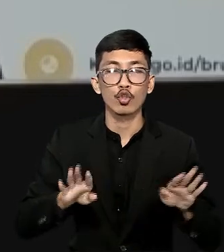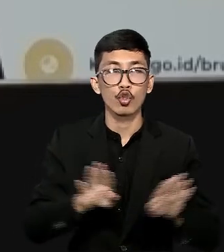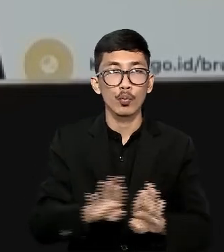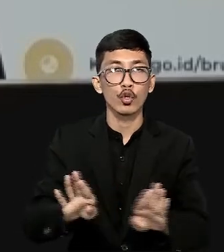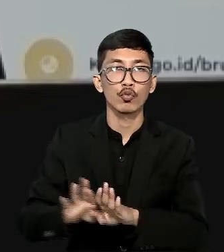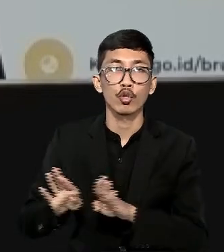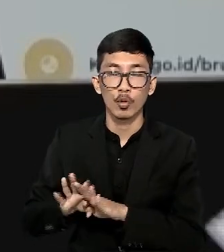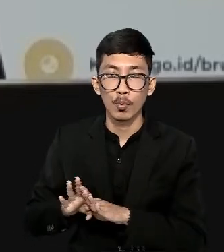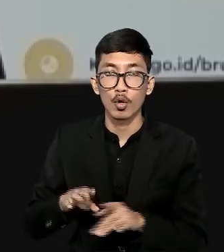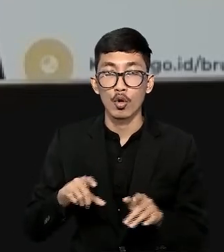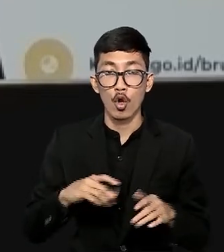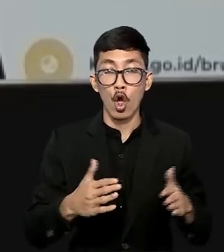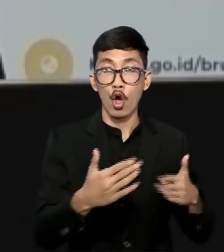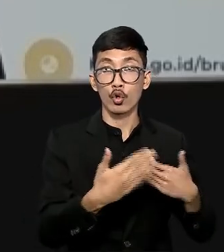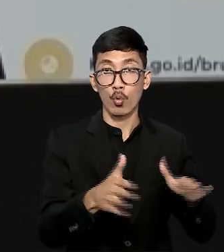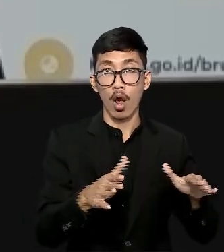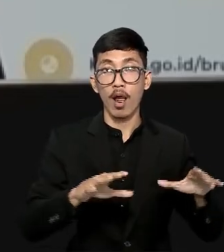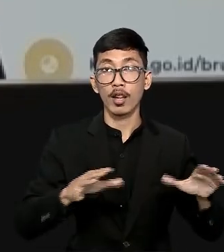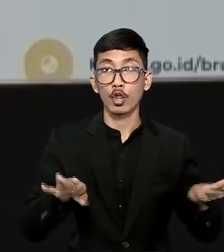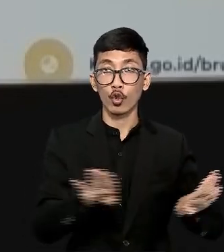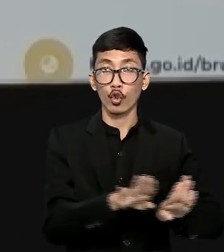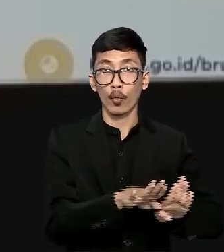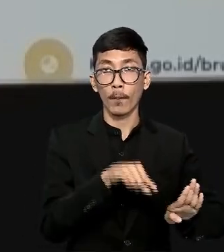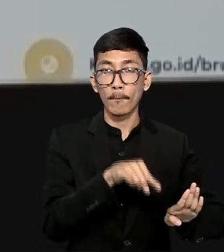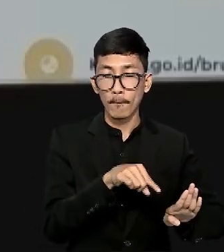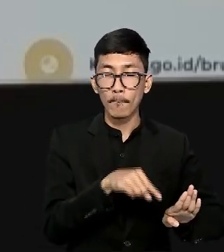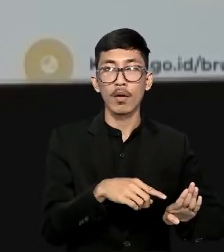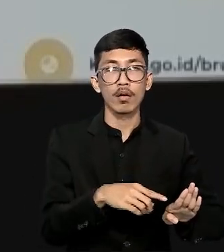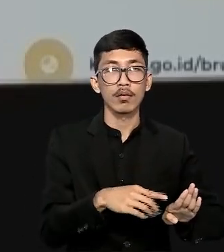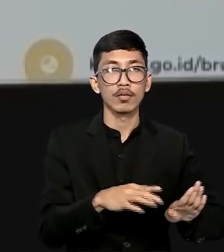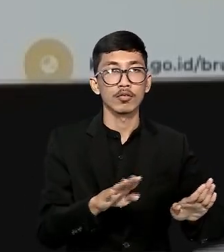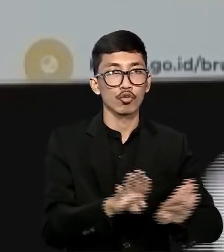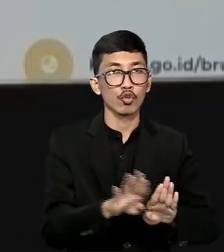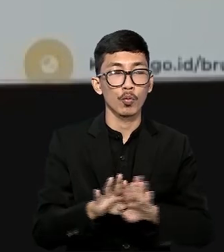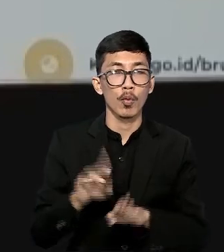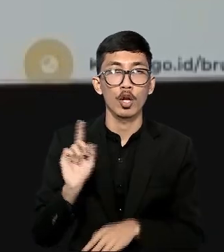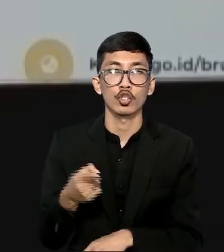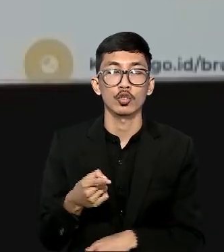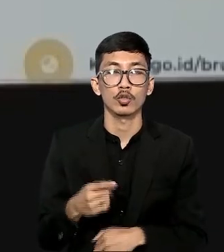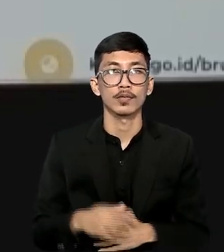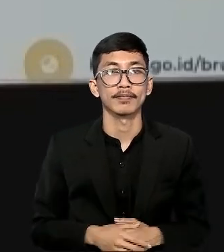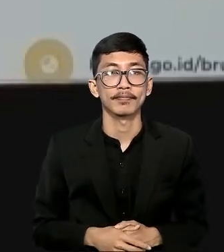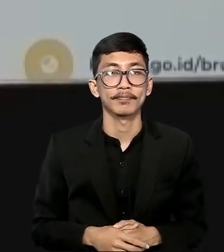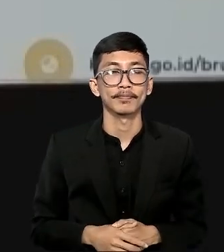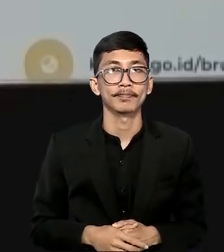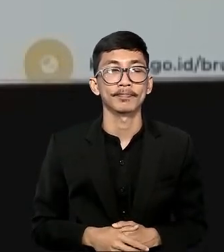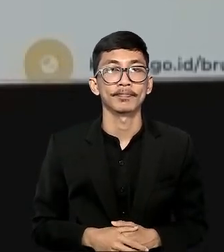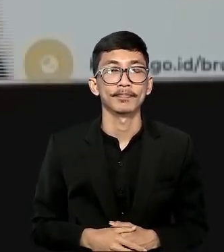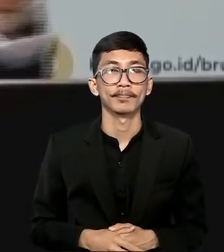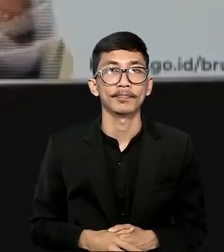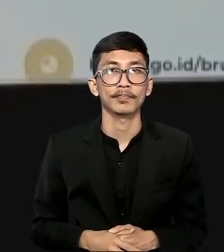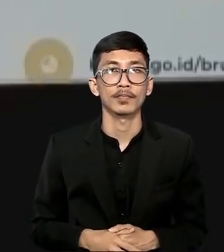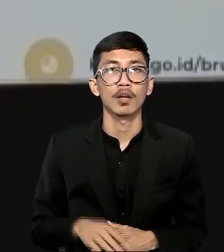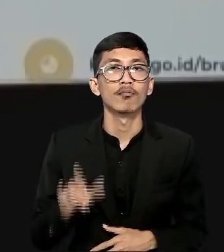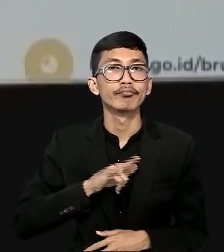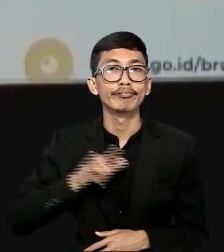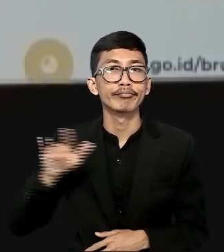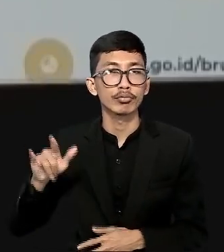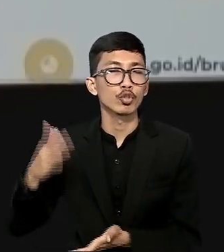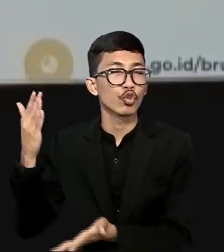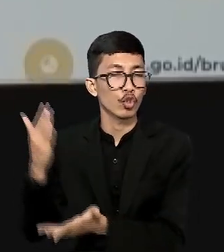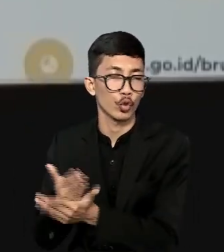jadi Sahetapy dimaksud masih digaji tapi yang jelas seperti Night Club dan itu itu semuanya sudah